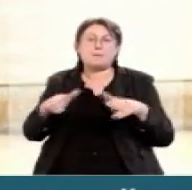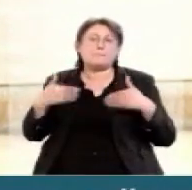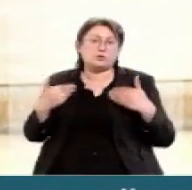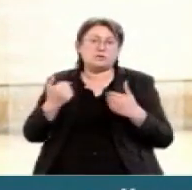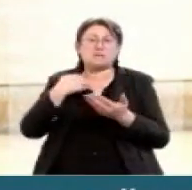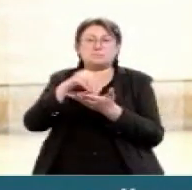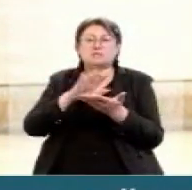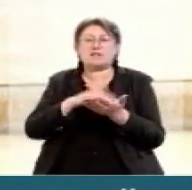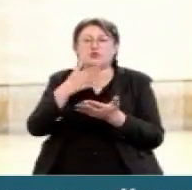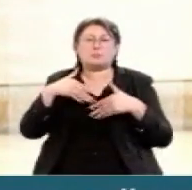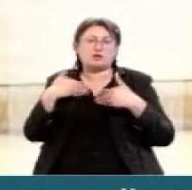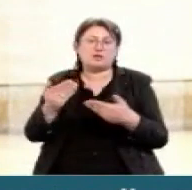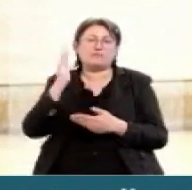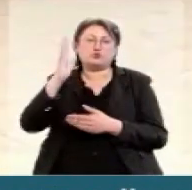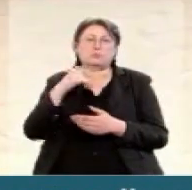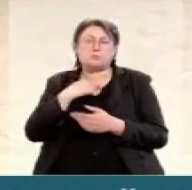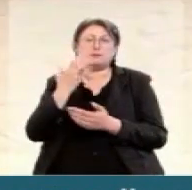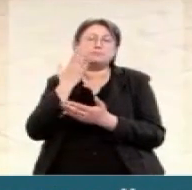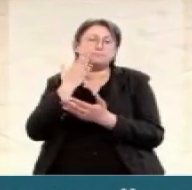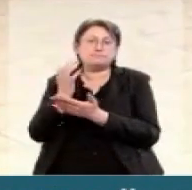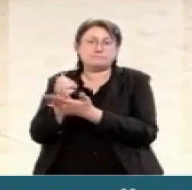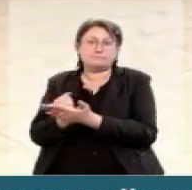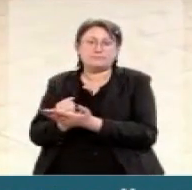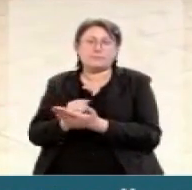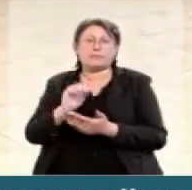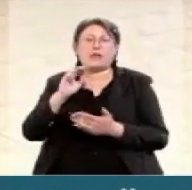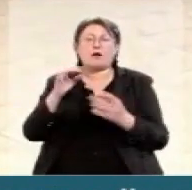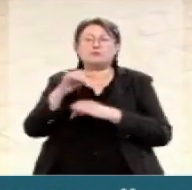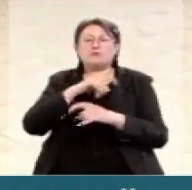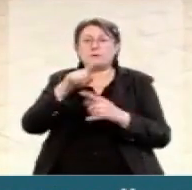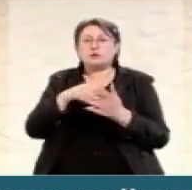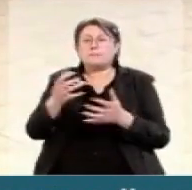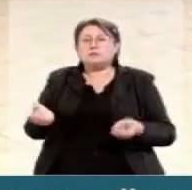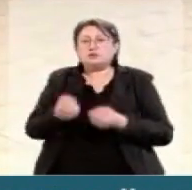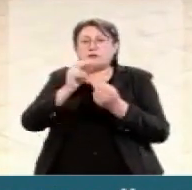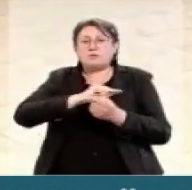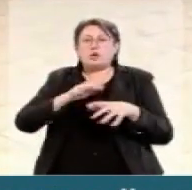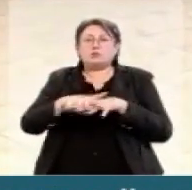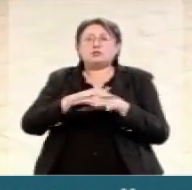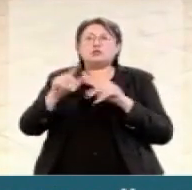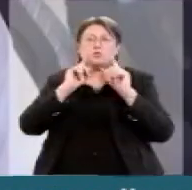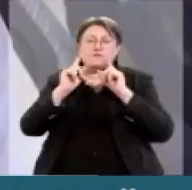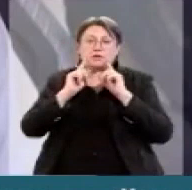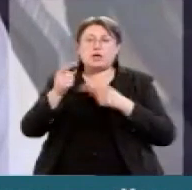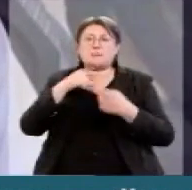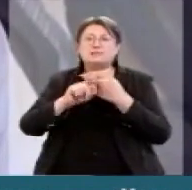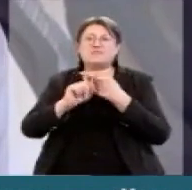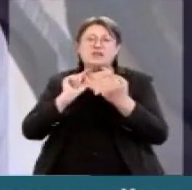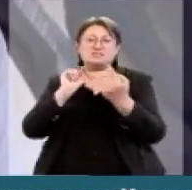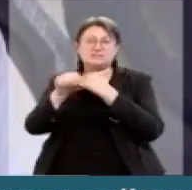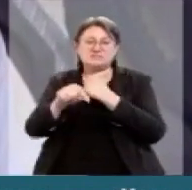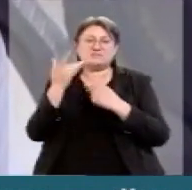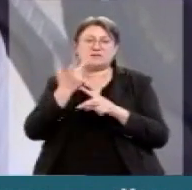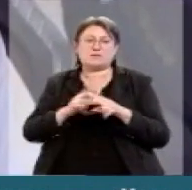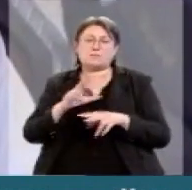Я записал ваши предложения. В будущем мы их учтем. Обсуждался вопрос и поддержки работы общественных советов. Обратная связь здесь